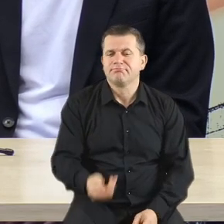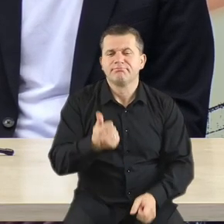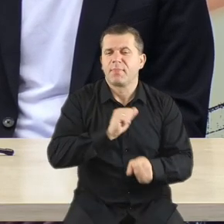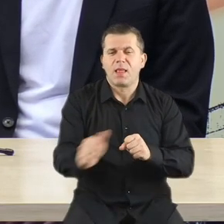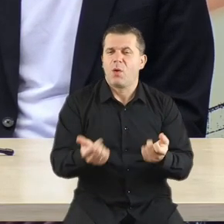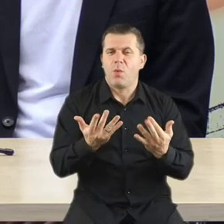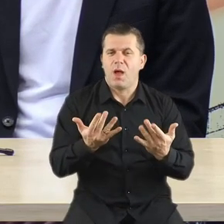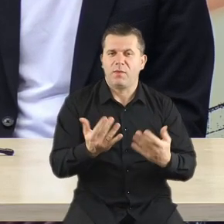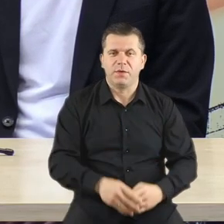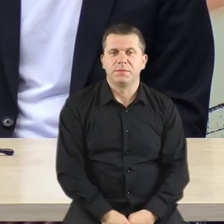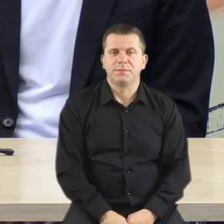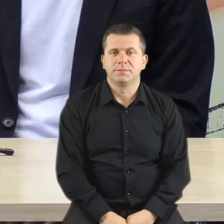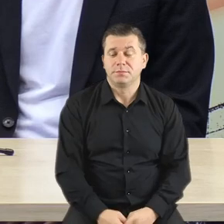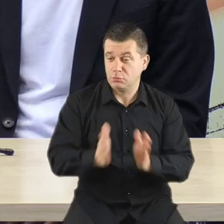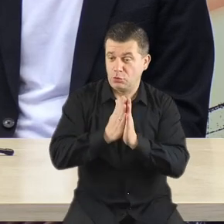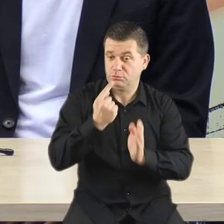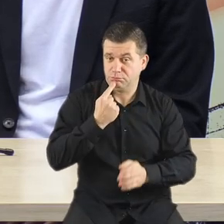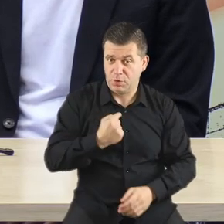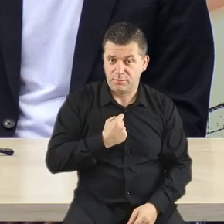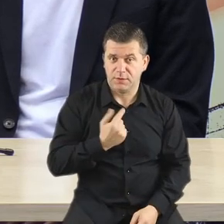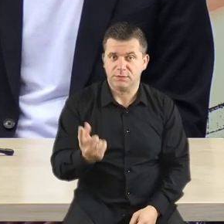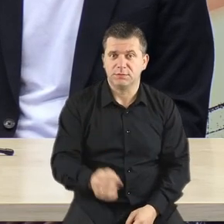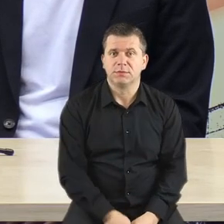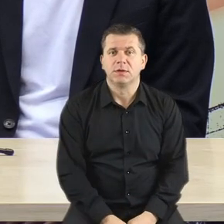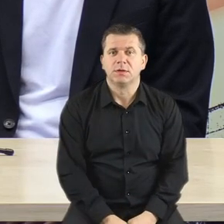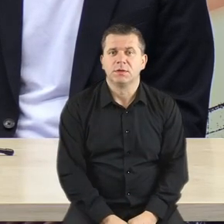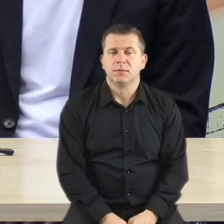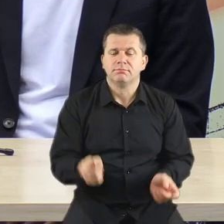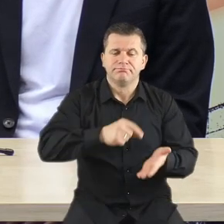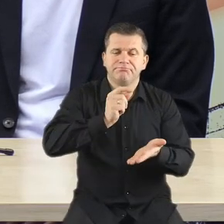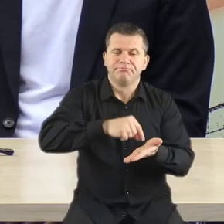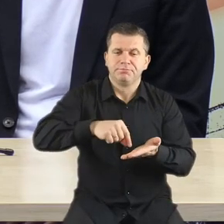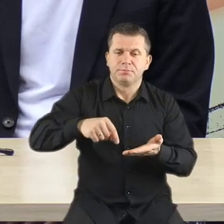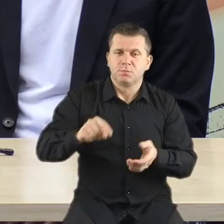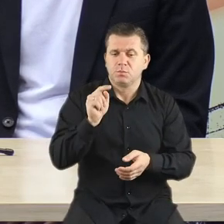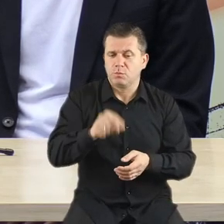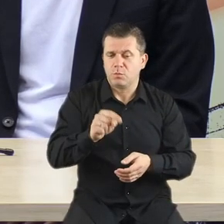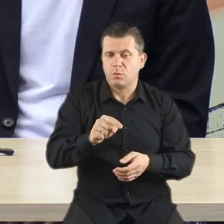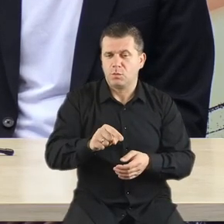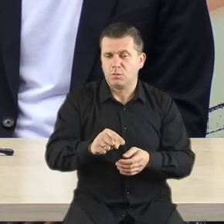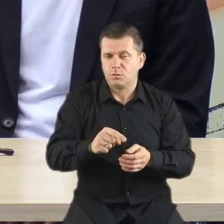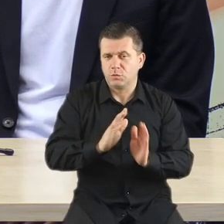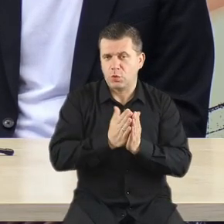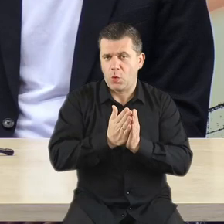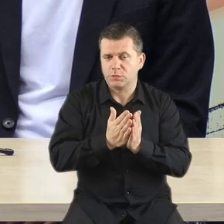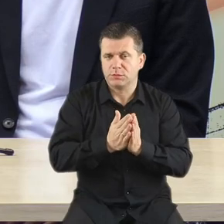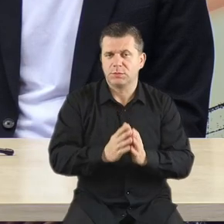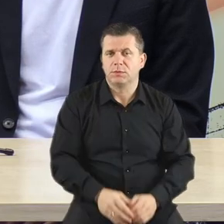niełatwa rzecz. Proszę mi powiedzieć, czy do napisania tejże